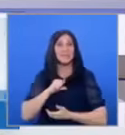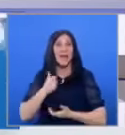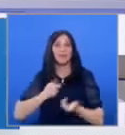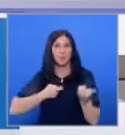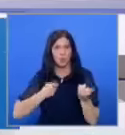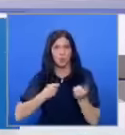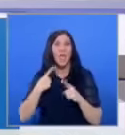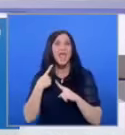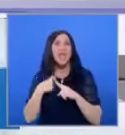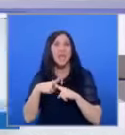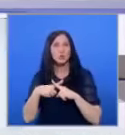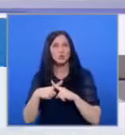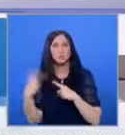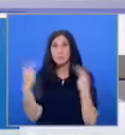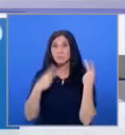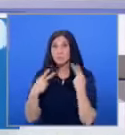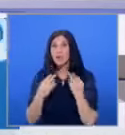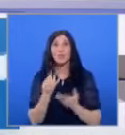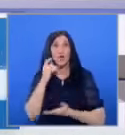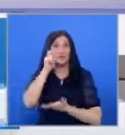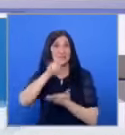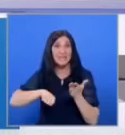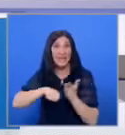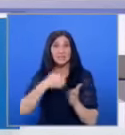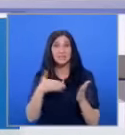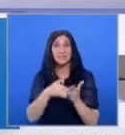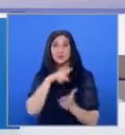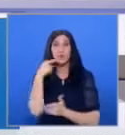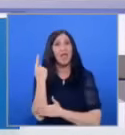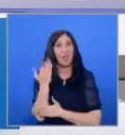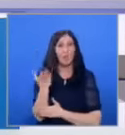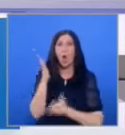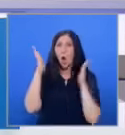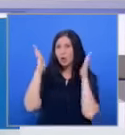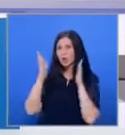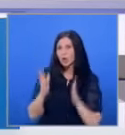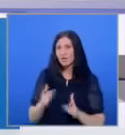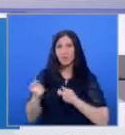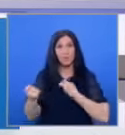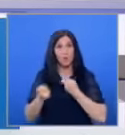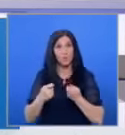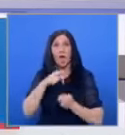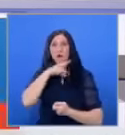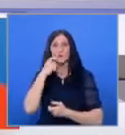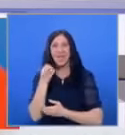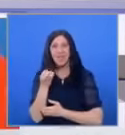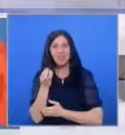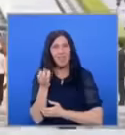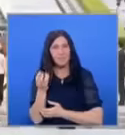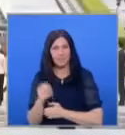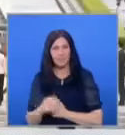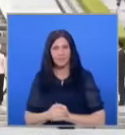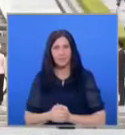оръжия. В Хирошима те се споразумяха и за нови санкции срещу Русия. Една от тях е ограничаването на търговията с руски